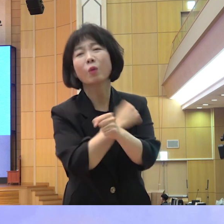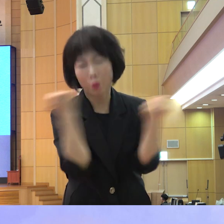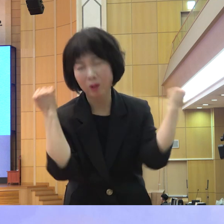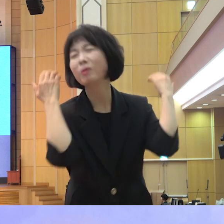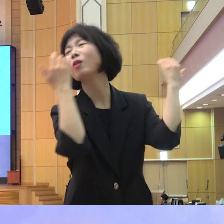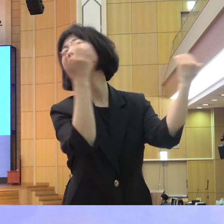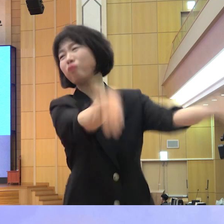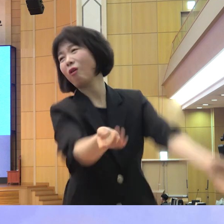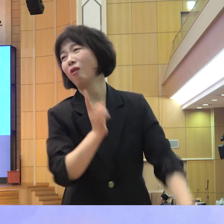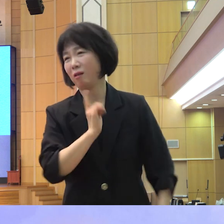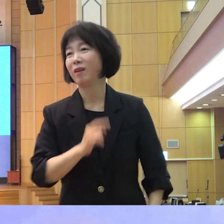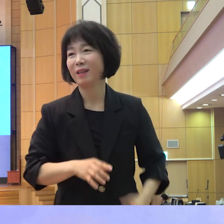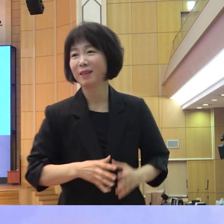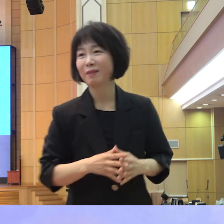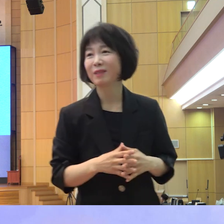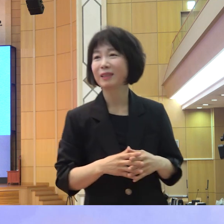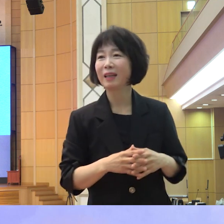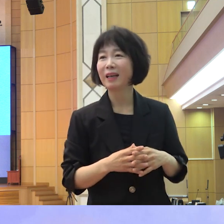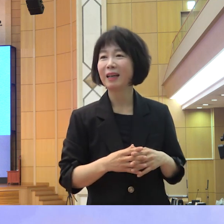그래서 여러분,